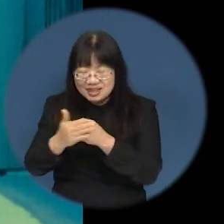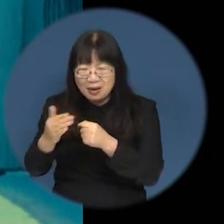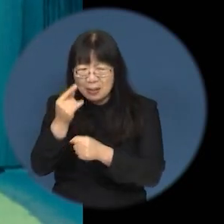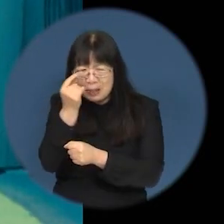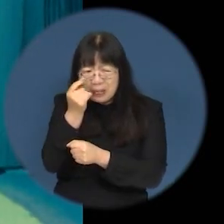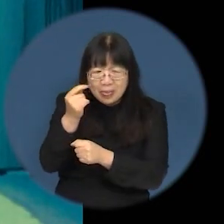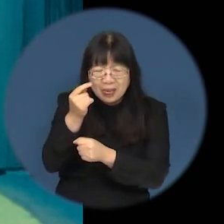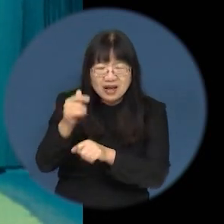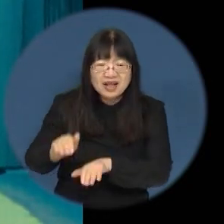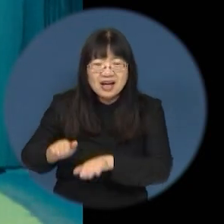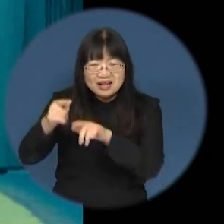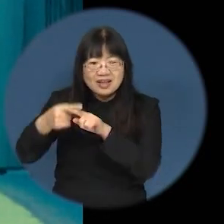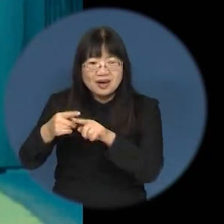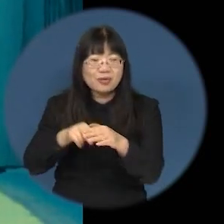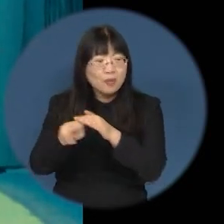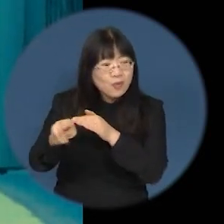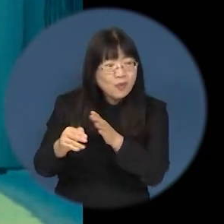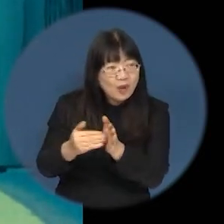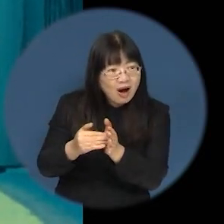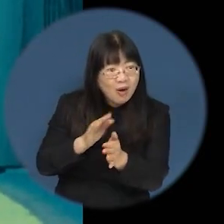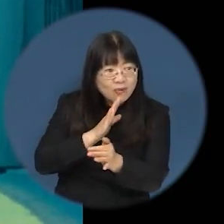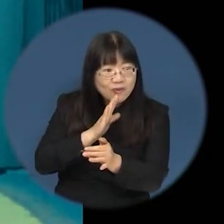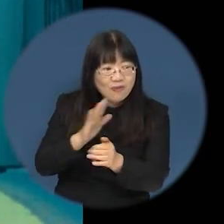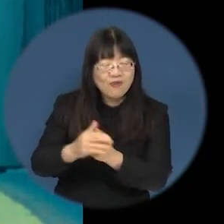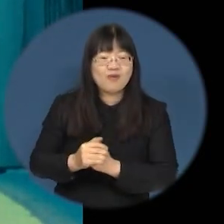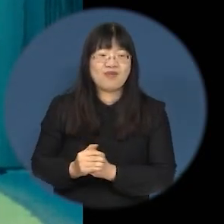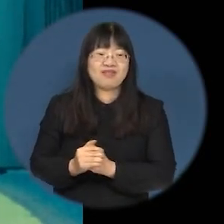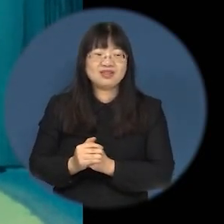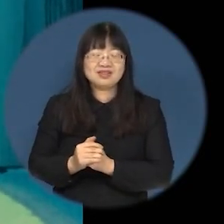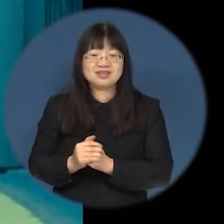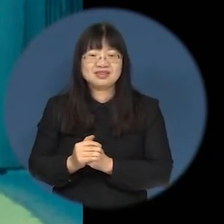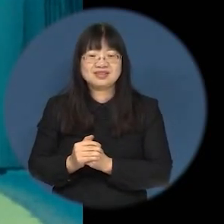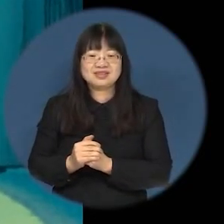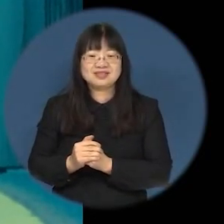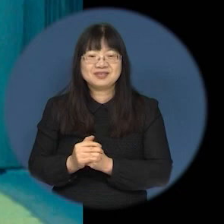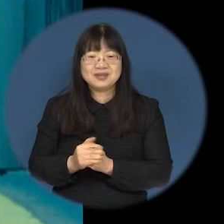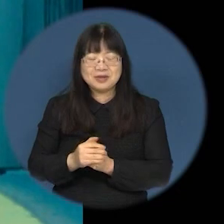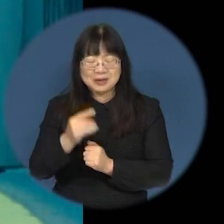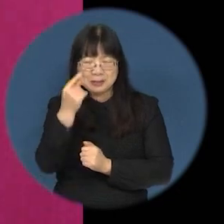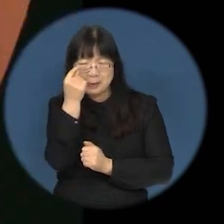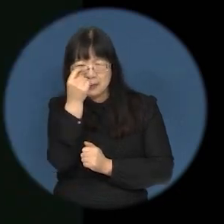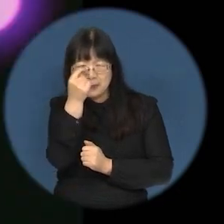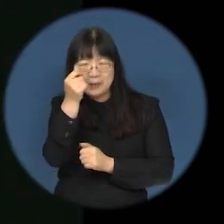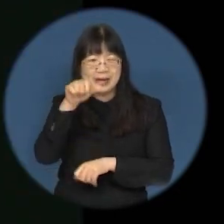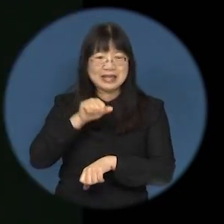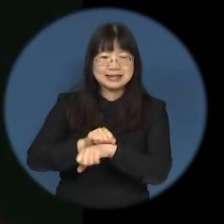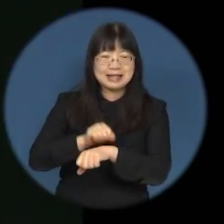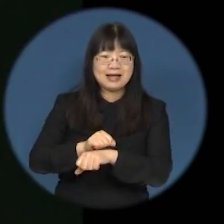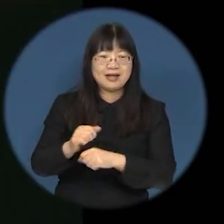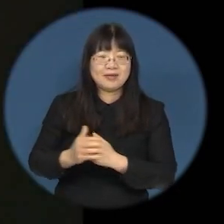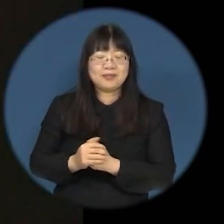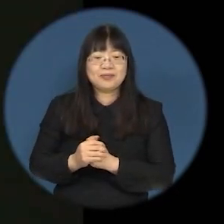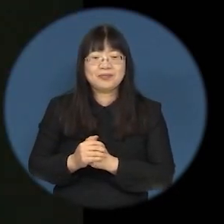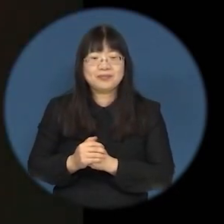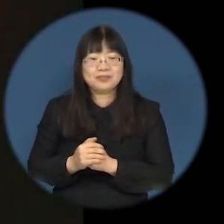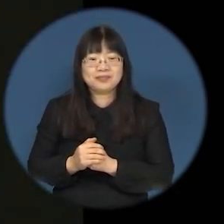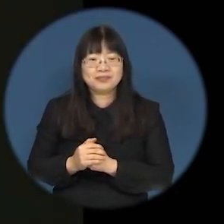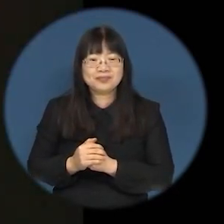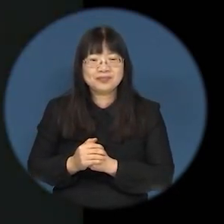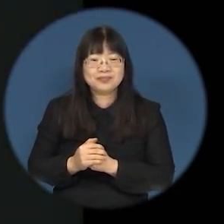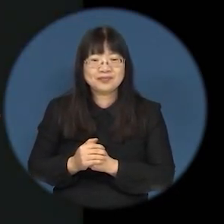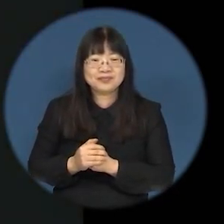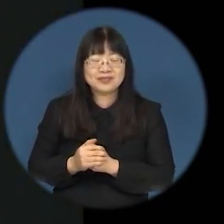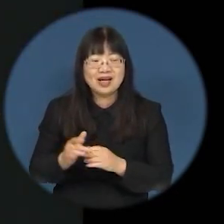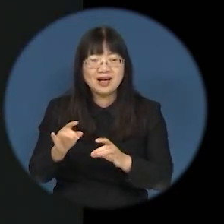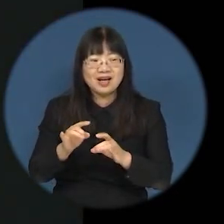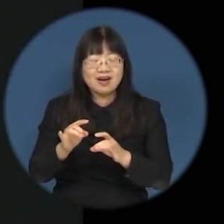자라면서 이제 도망을 탈출을 했단 말이에요. 탈출을 하다 보니까 좀 이제 눈치가 빨라요. 그러니까 절에 가서도 새우젓을 얻어먹을